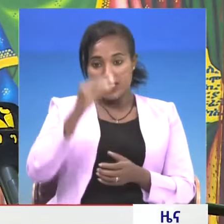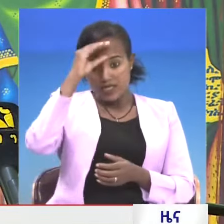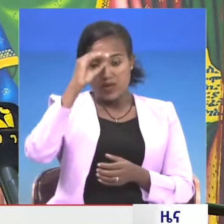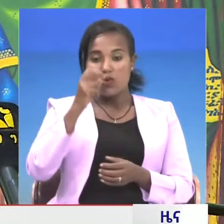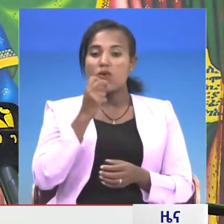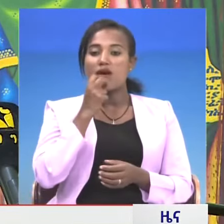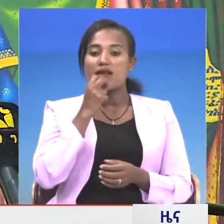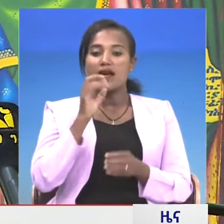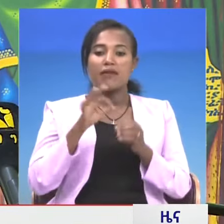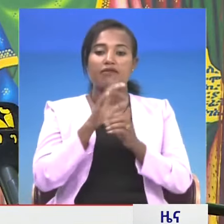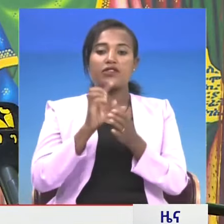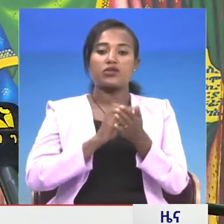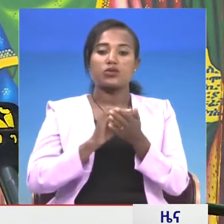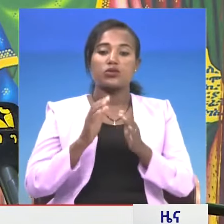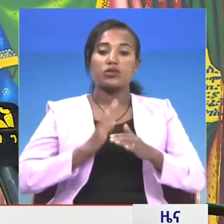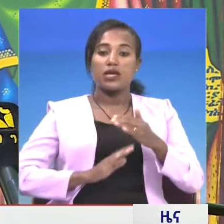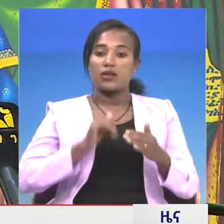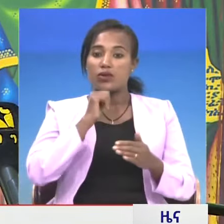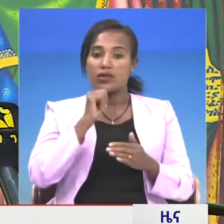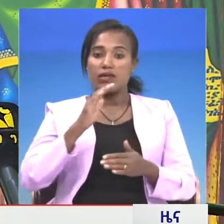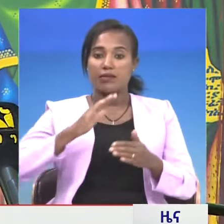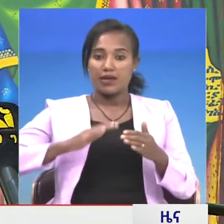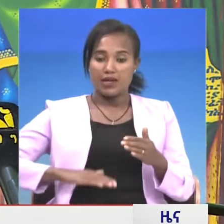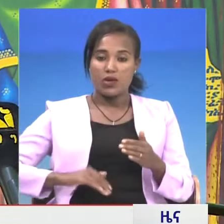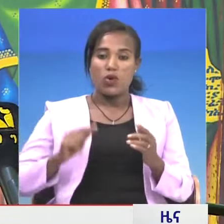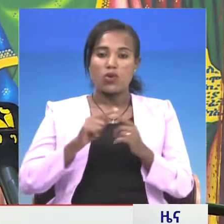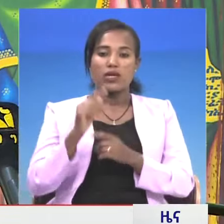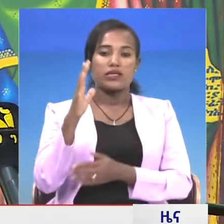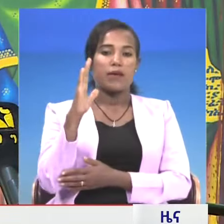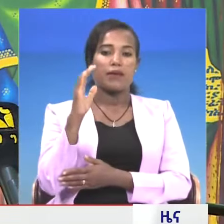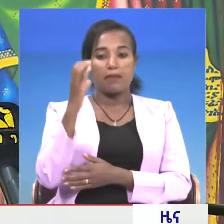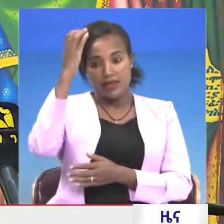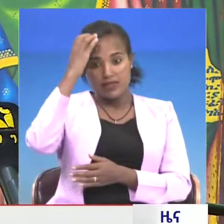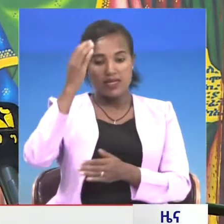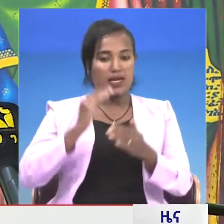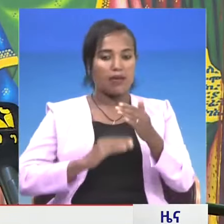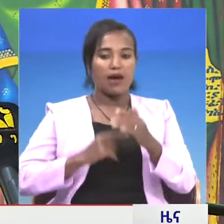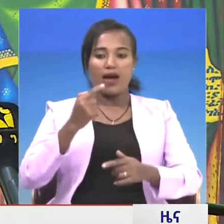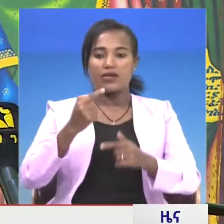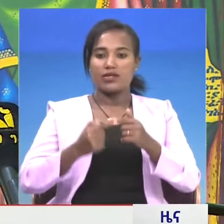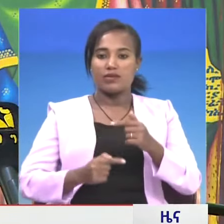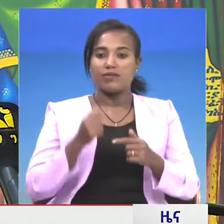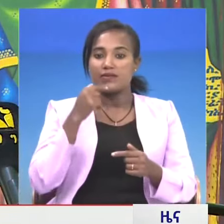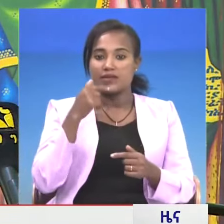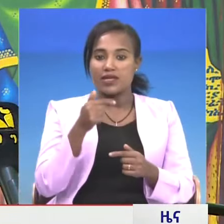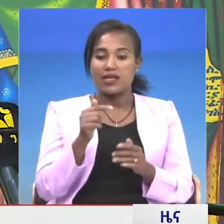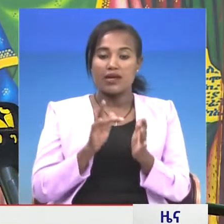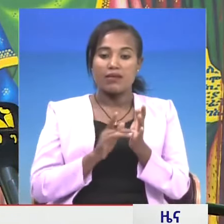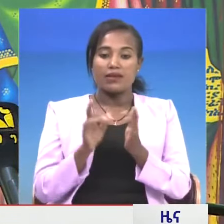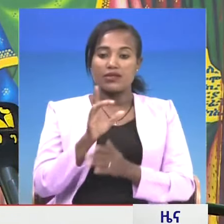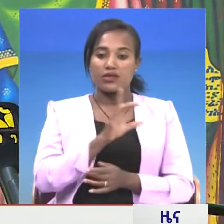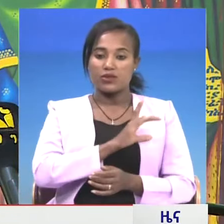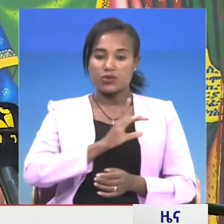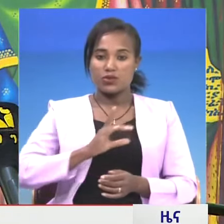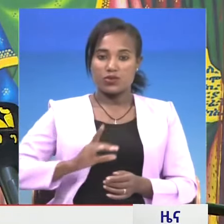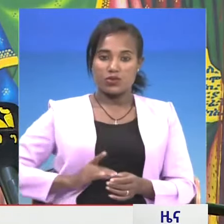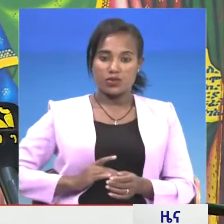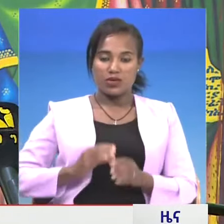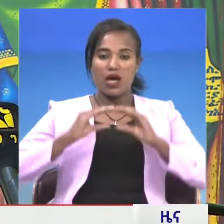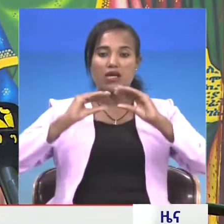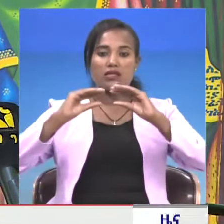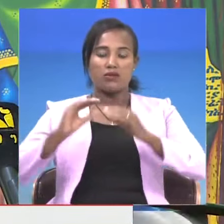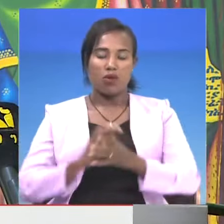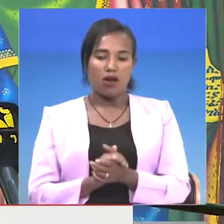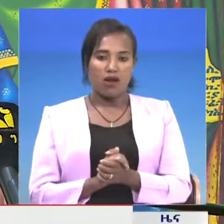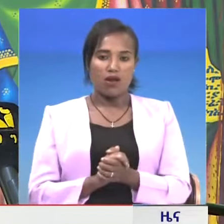ከውሃና ከመንፈስ ቅዱስ ካልተወለደ በቀር ወደ እግዚአብሔር መንግስት ሊገባ አይችልም ሲል መድኃኒታችን ኢየሱስ አስተምሯል።